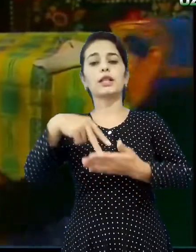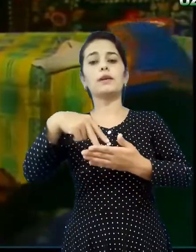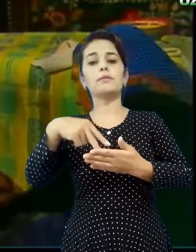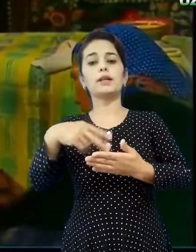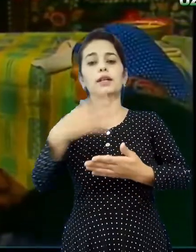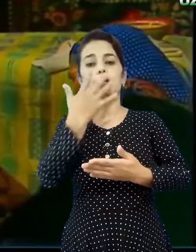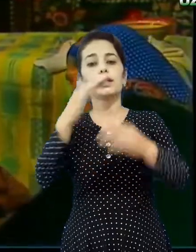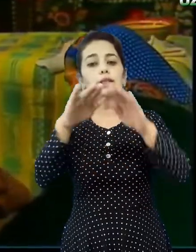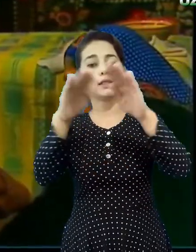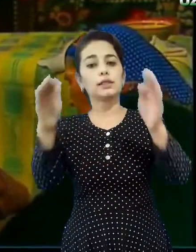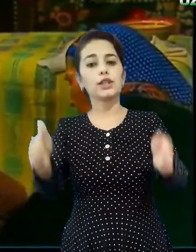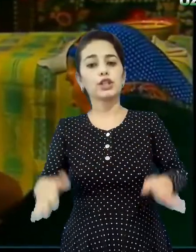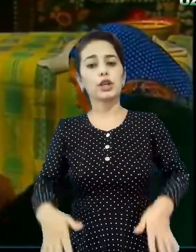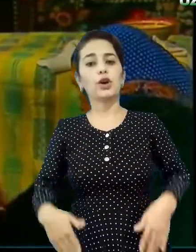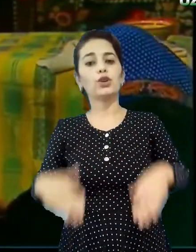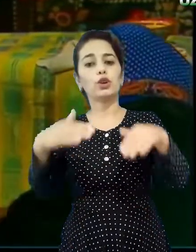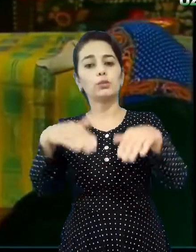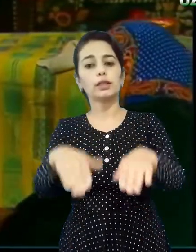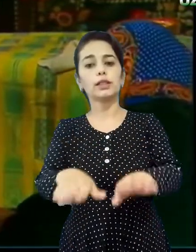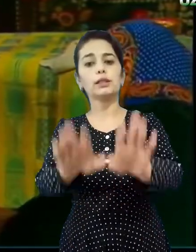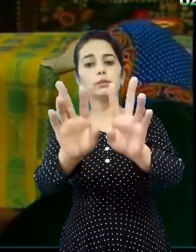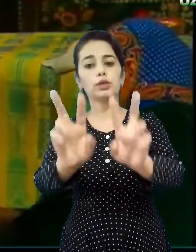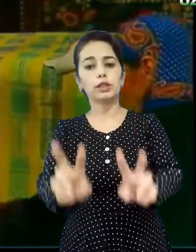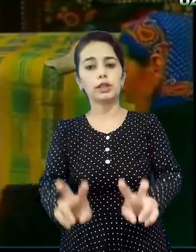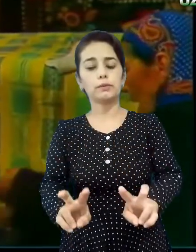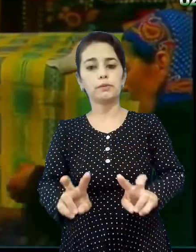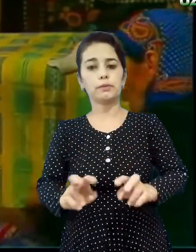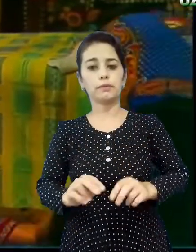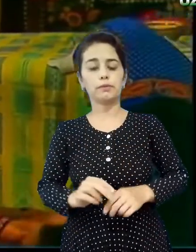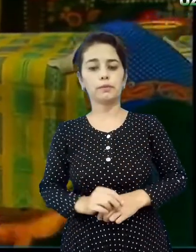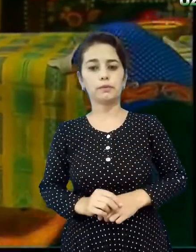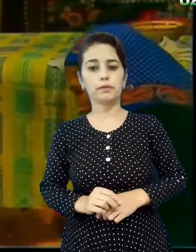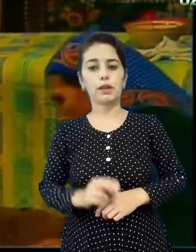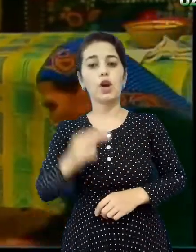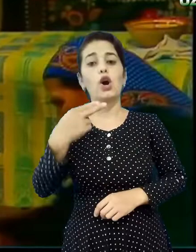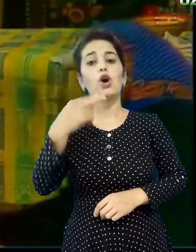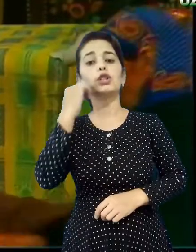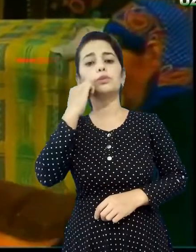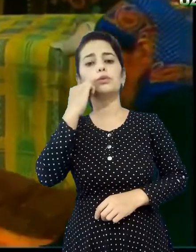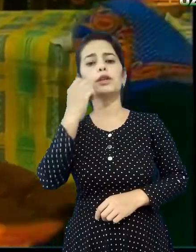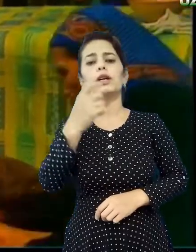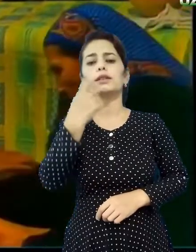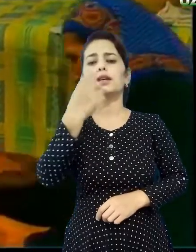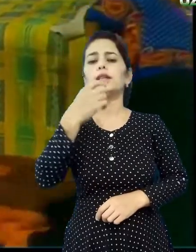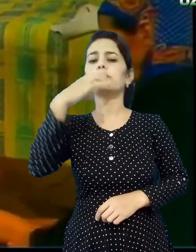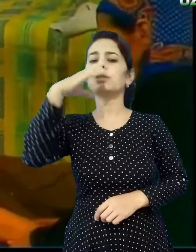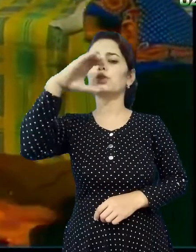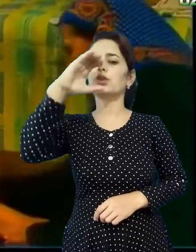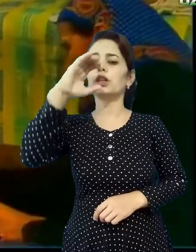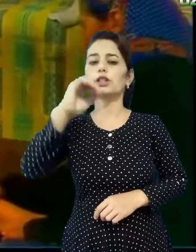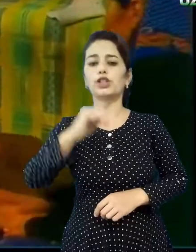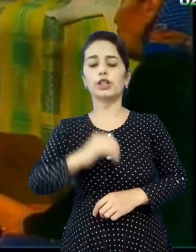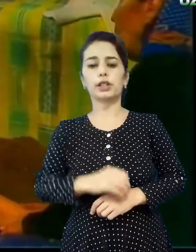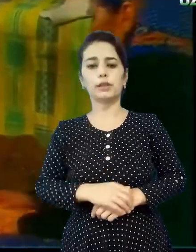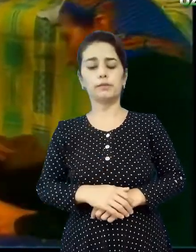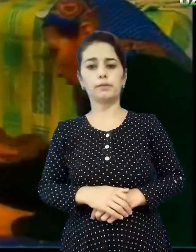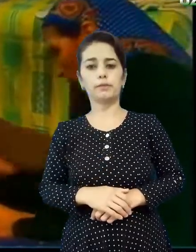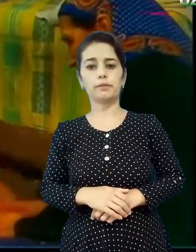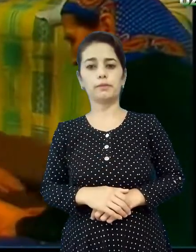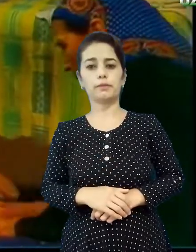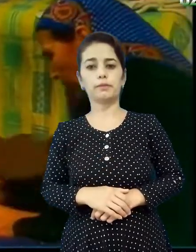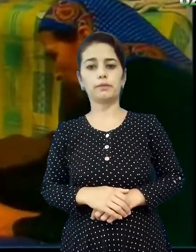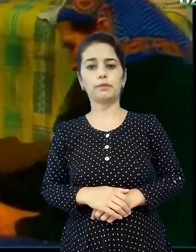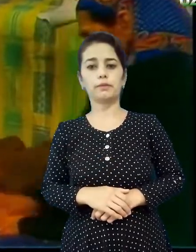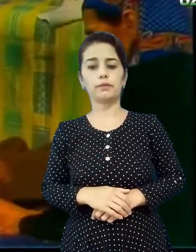qaddimni rostlab tanchaga oyog'ini tiqib o'tirdim. Hoji buvi taxir bir suyuqlik ichirdi.